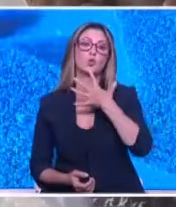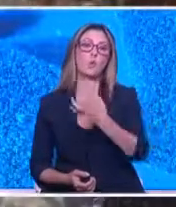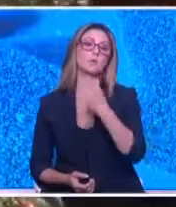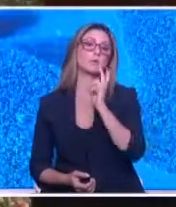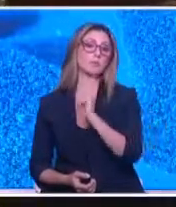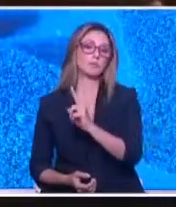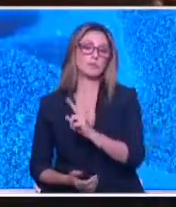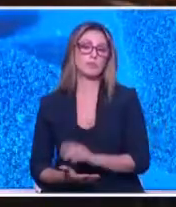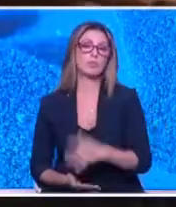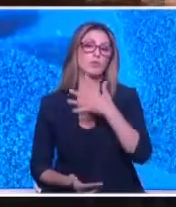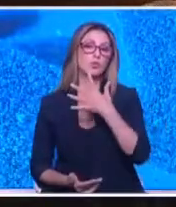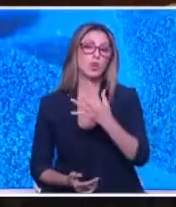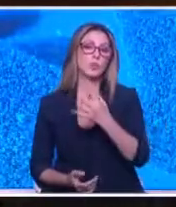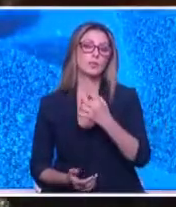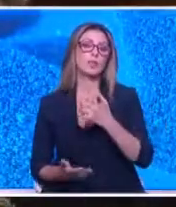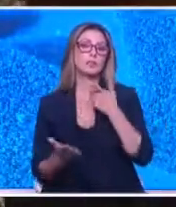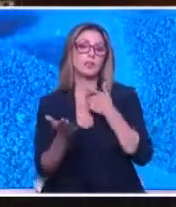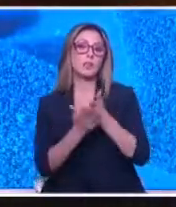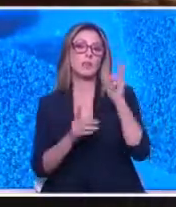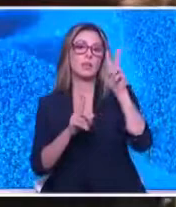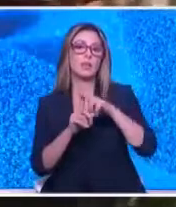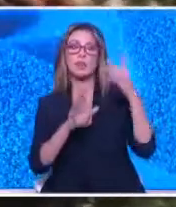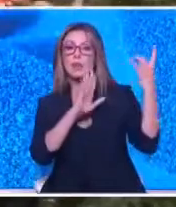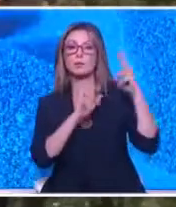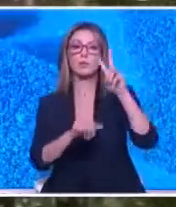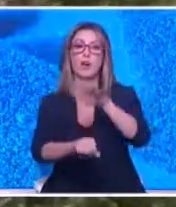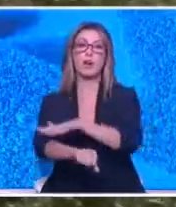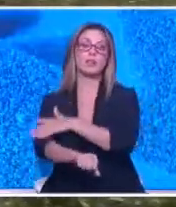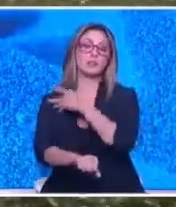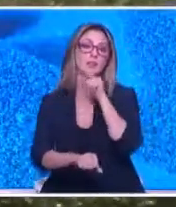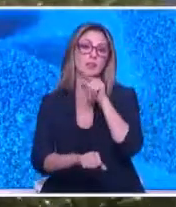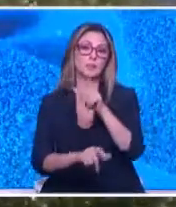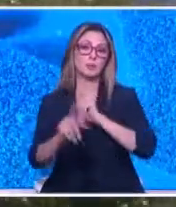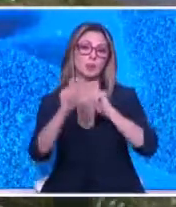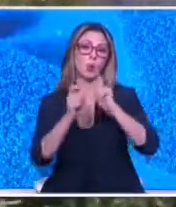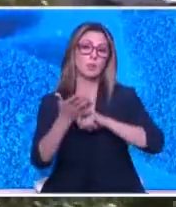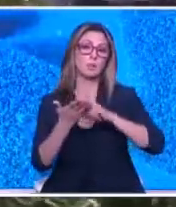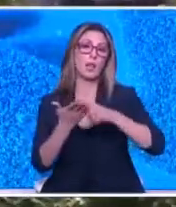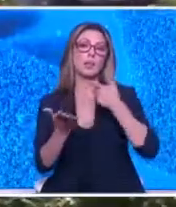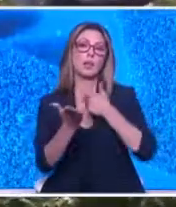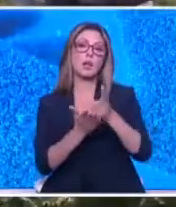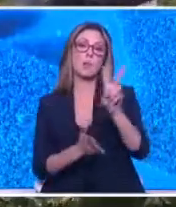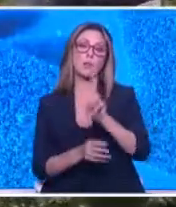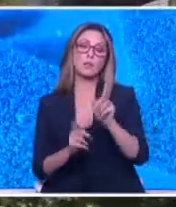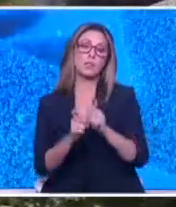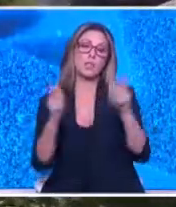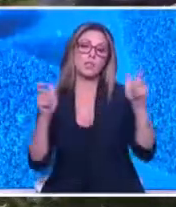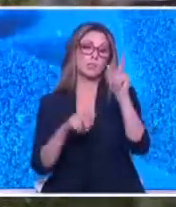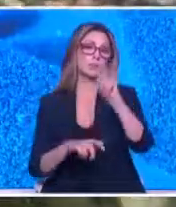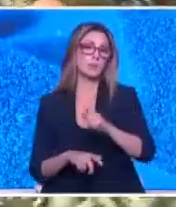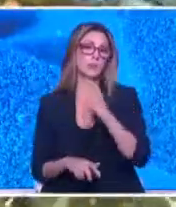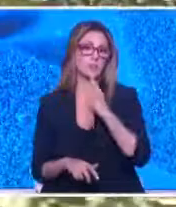arkadaşlar. Domates hasadına katılan Diyarbakır Valisi Ali İhsan Su, sözleşmeli tarım modelini daha da geliştireceklerini